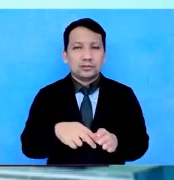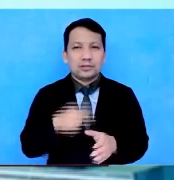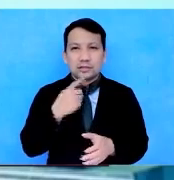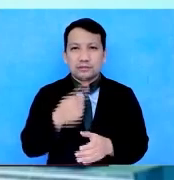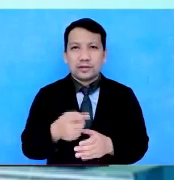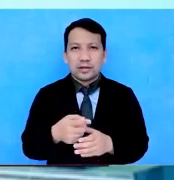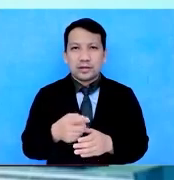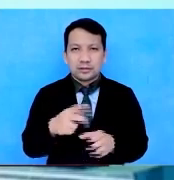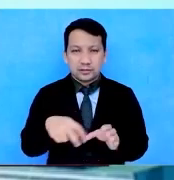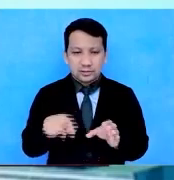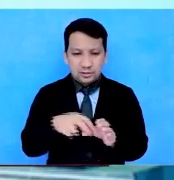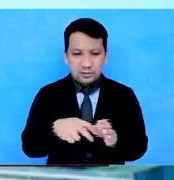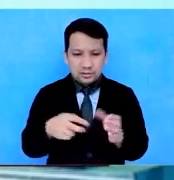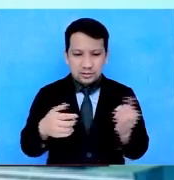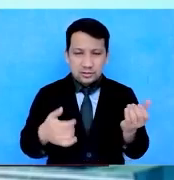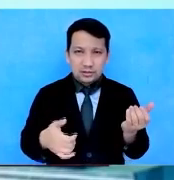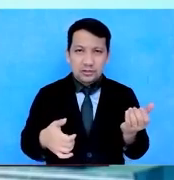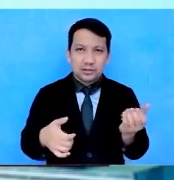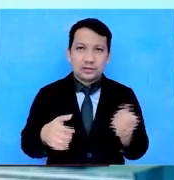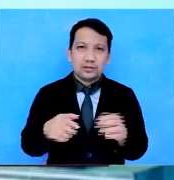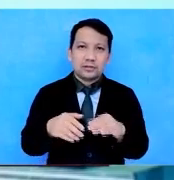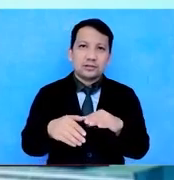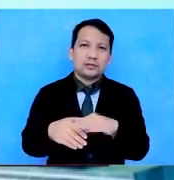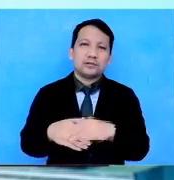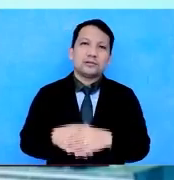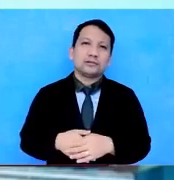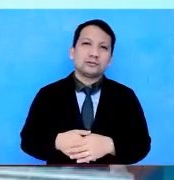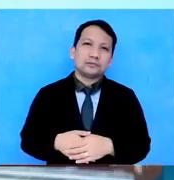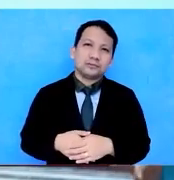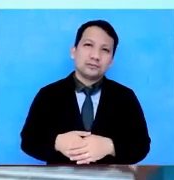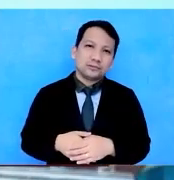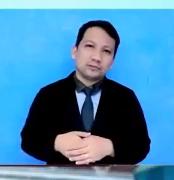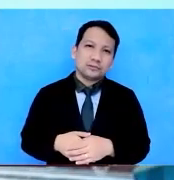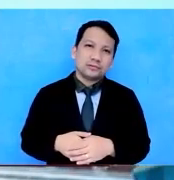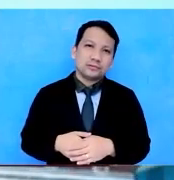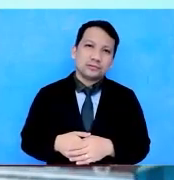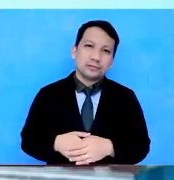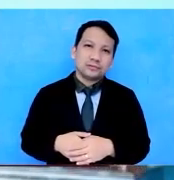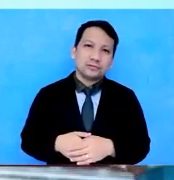the passenger seat.